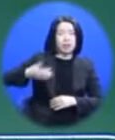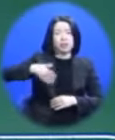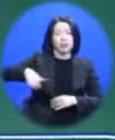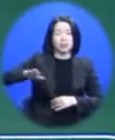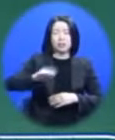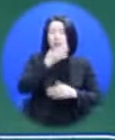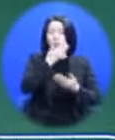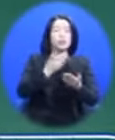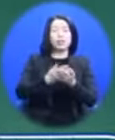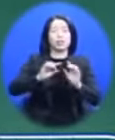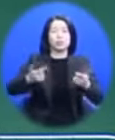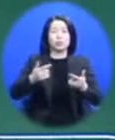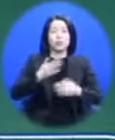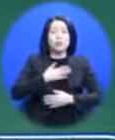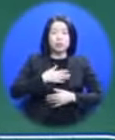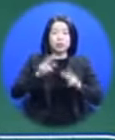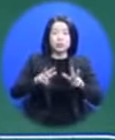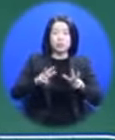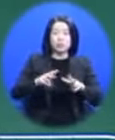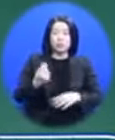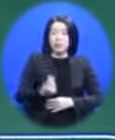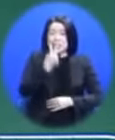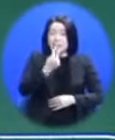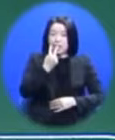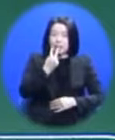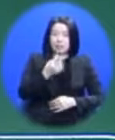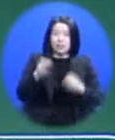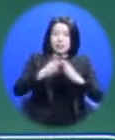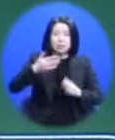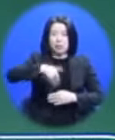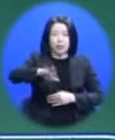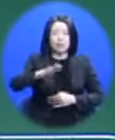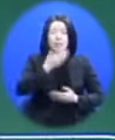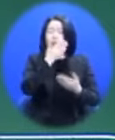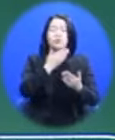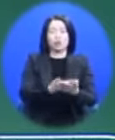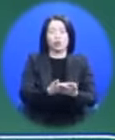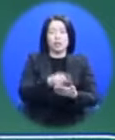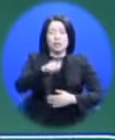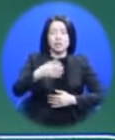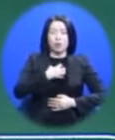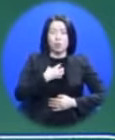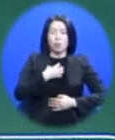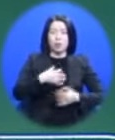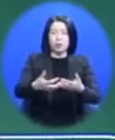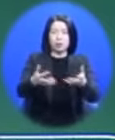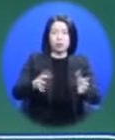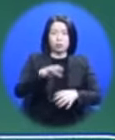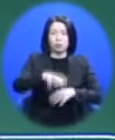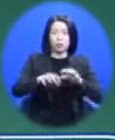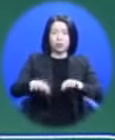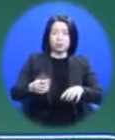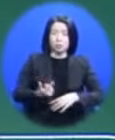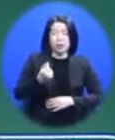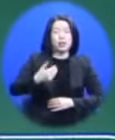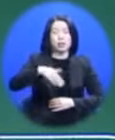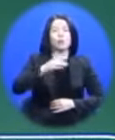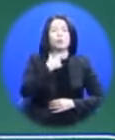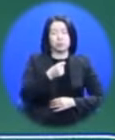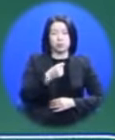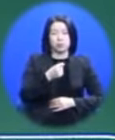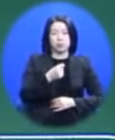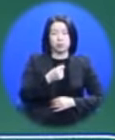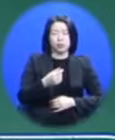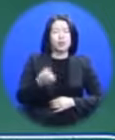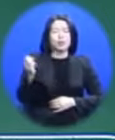게 아니고 저는 지금 살아서 돌아가는 게 더 중요한 문제예요. 이 위험한 동네에서. 그리고 그 가방이